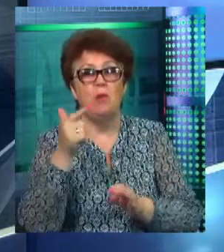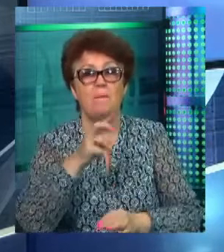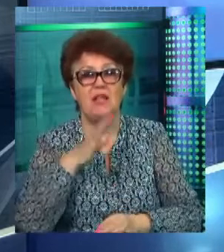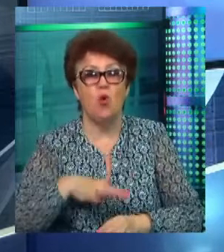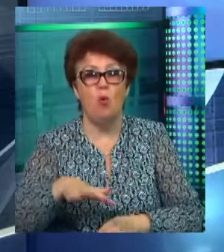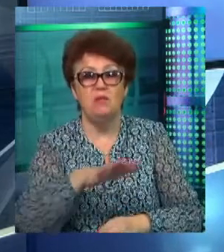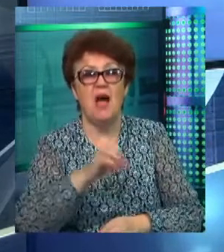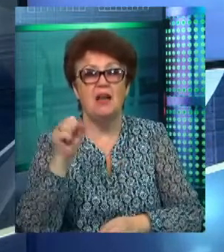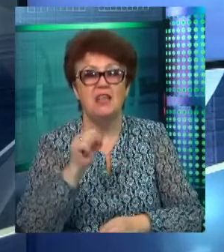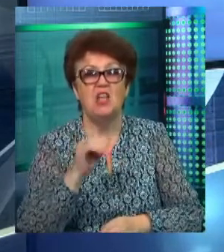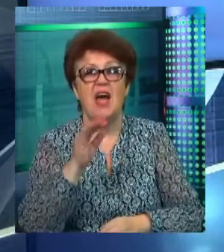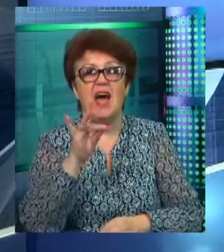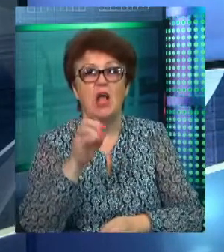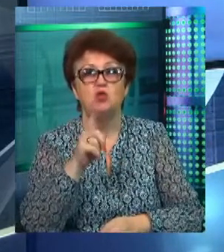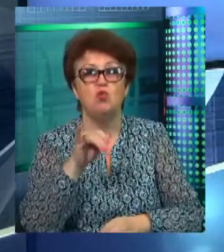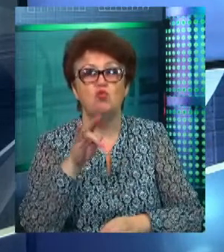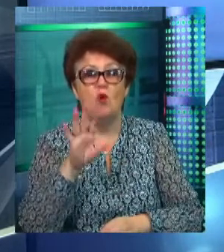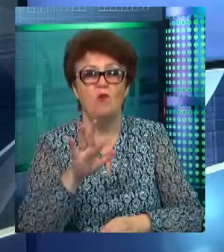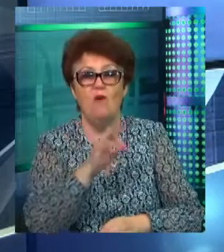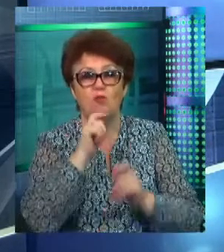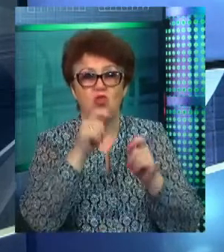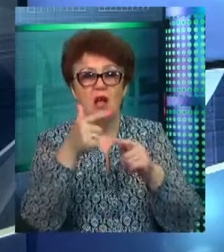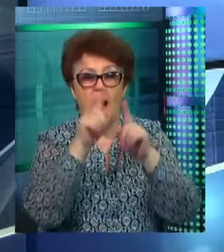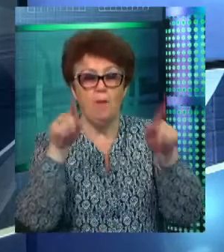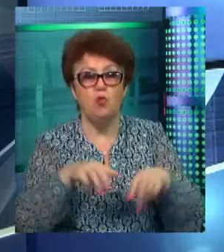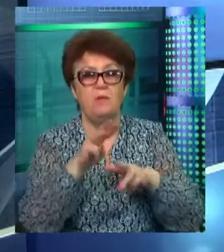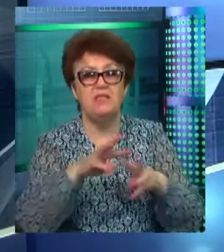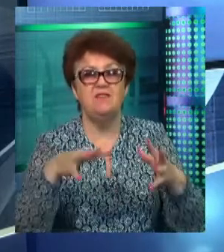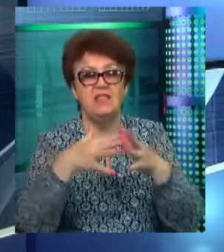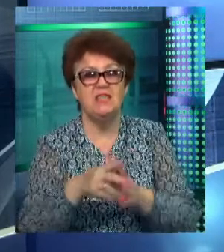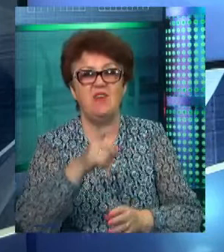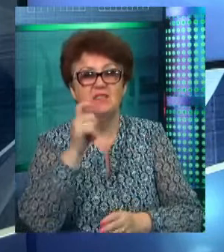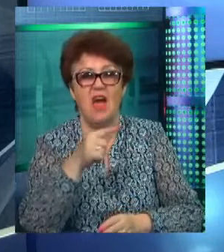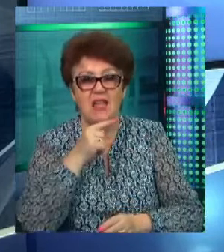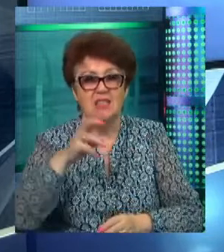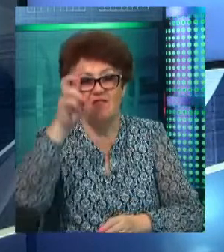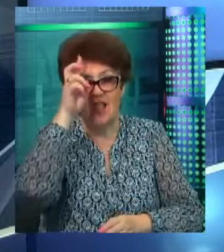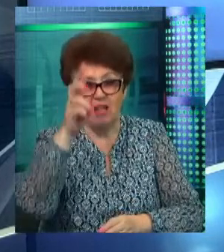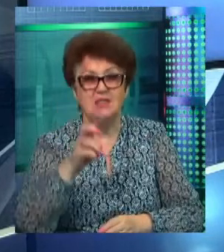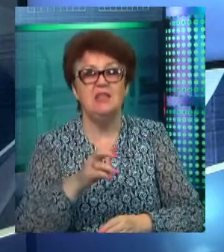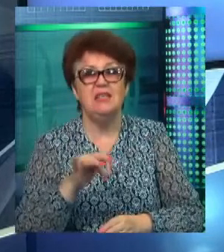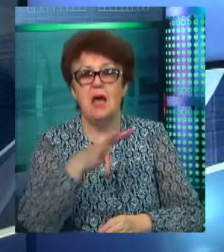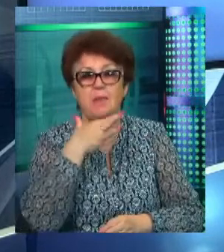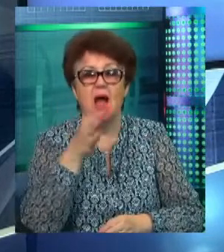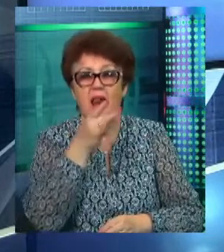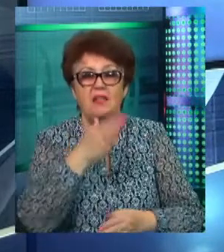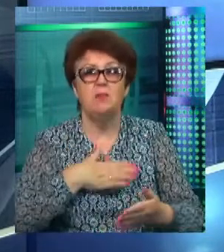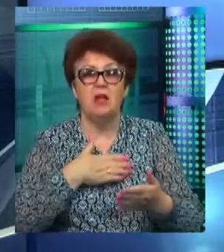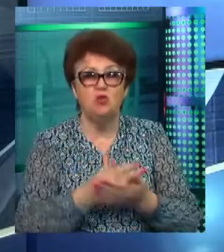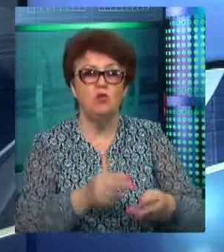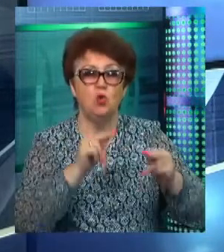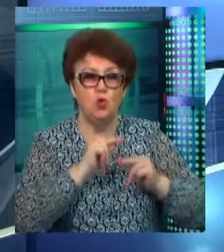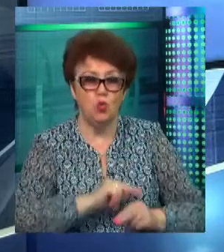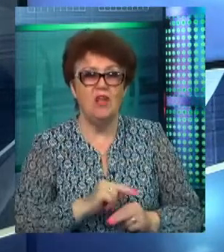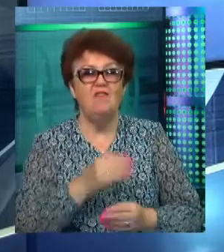области александр рязанов он вручил грамоту министерства сельского хозяйства российской федерации за многолетний добросовестный труд